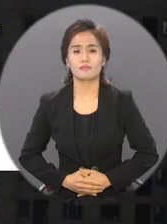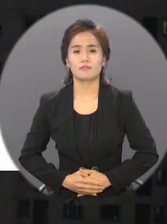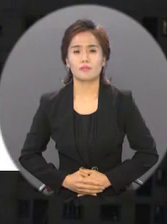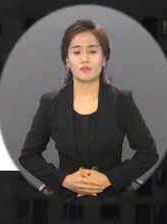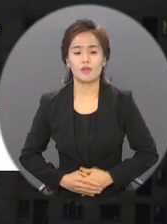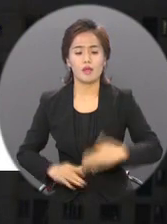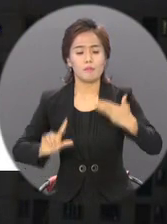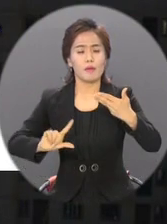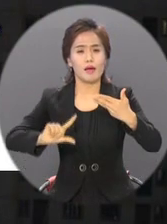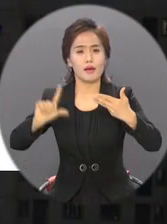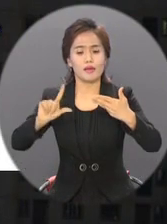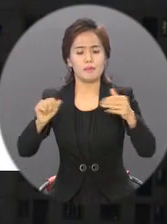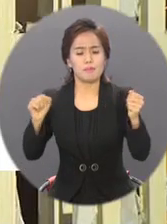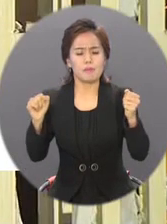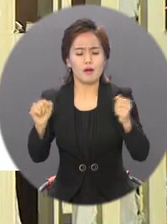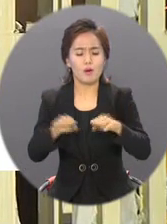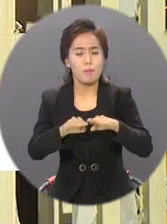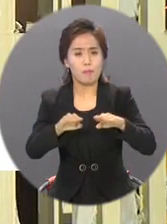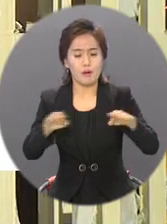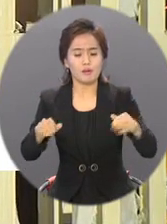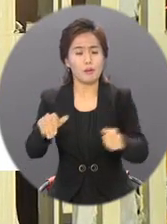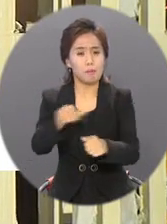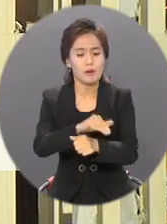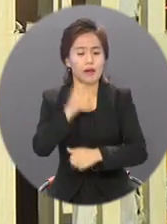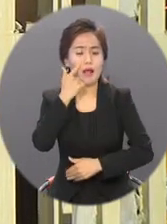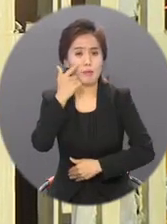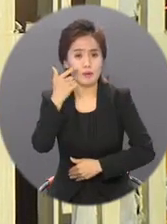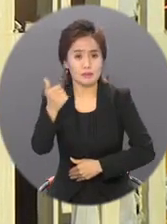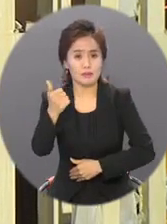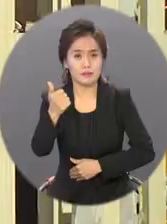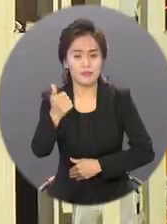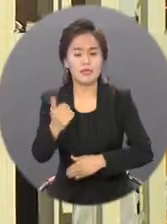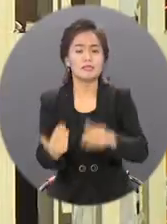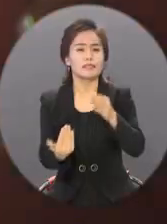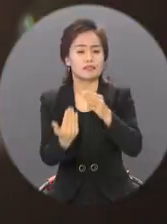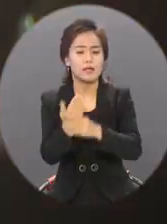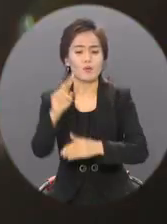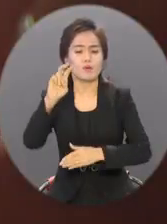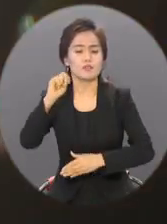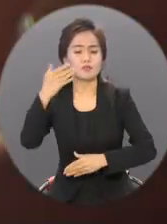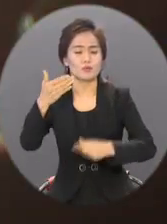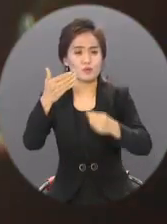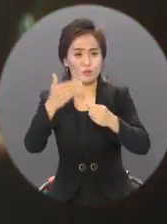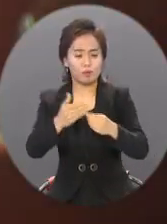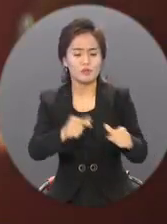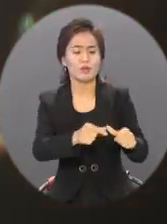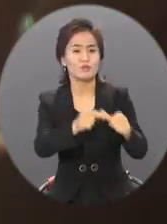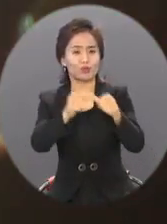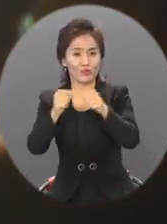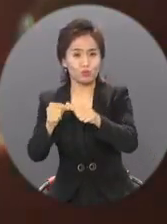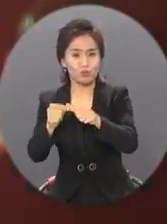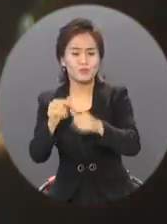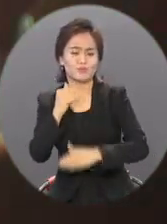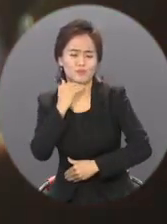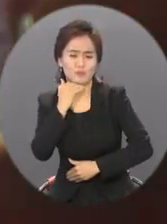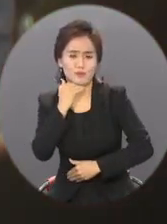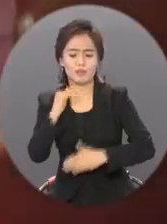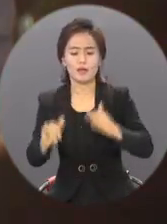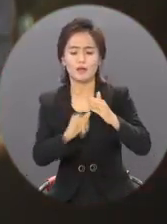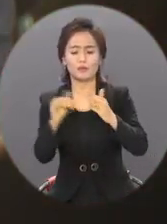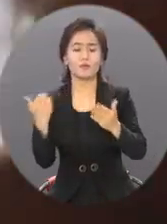지난 8일 차가운 콘크리트 자네 매몰돼 떤 아버지는 사고 29일 만에 구조 소식을 기다리던 가족의